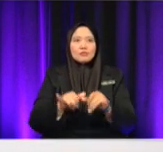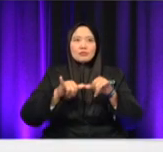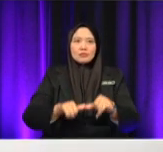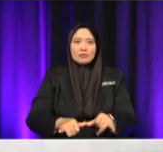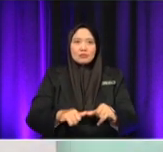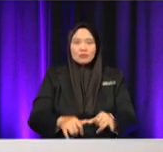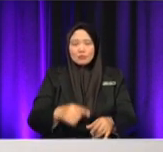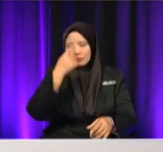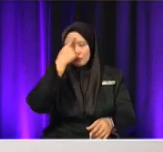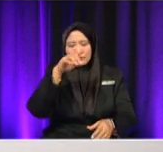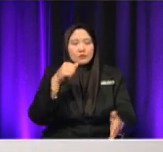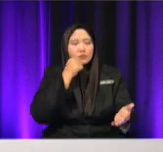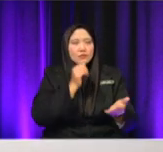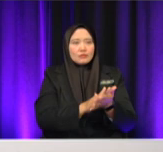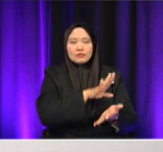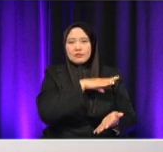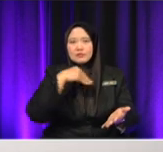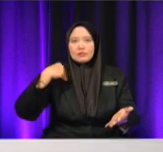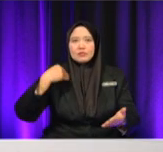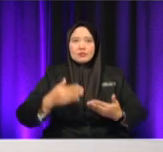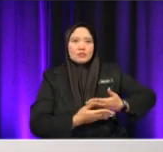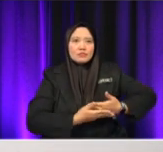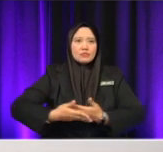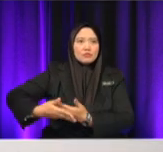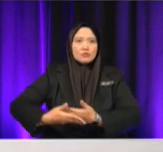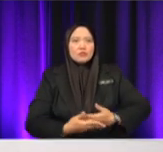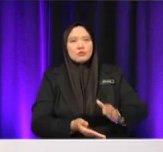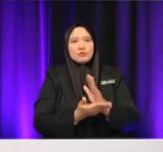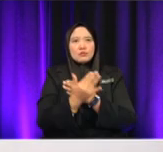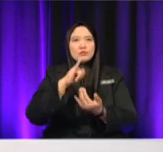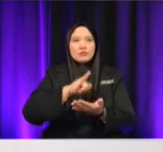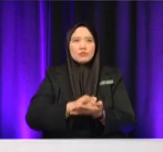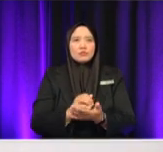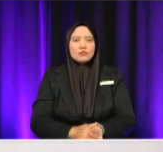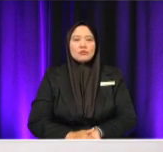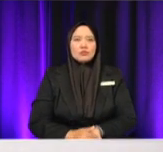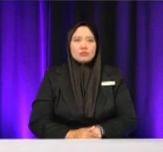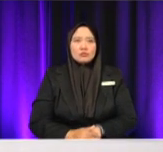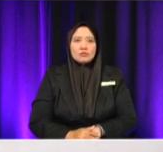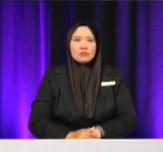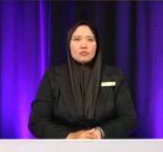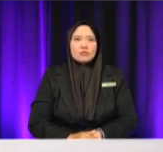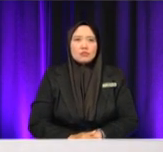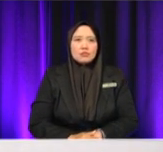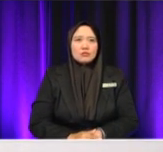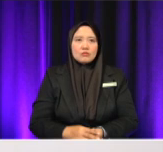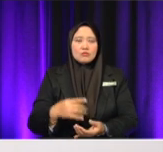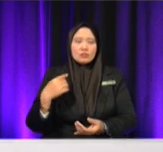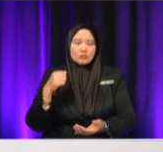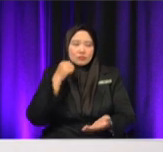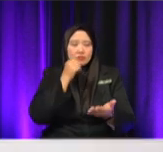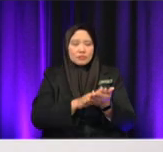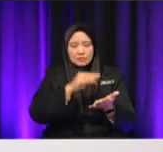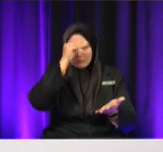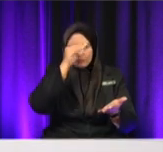itu suami dan istri hendaklah mengetahui tanggung jawab kita sebagai suami istri agar perkawinan akan tetap bahagia